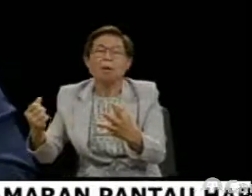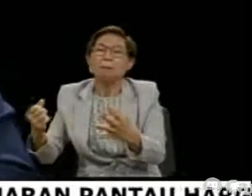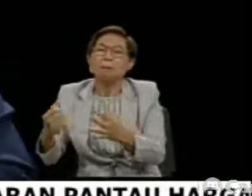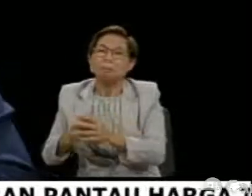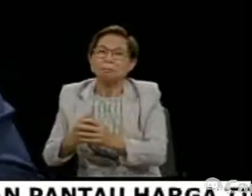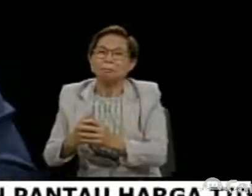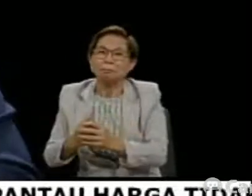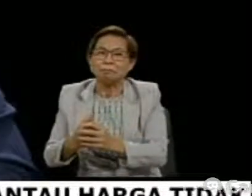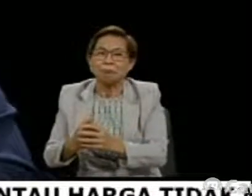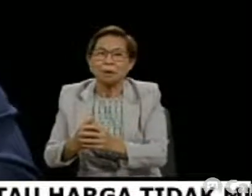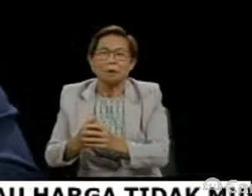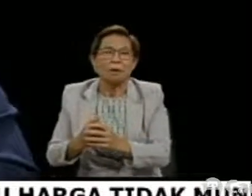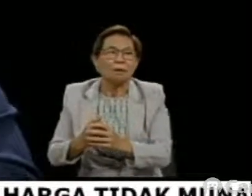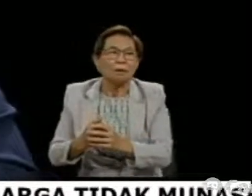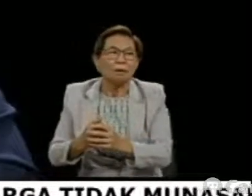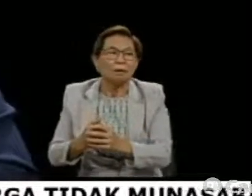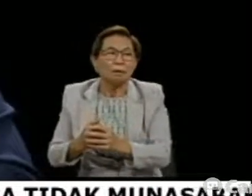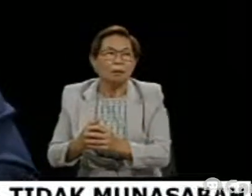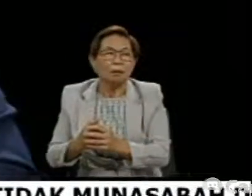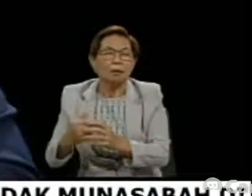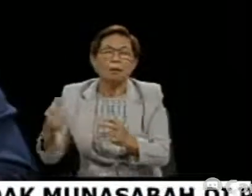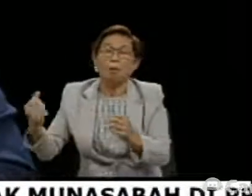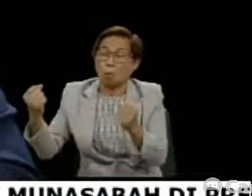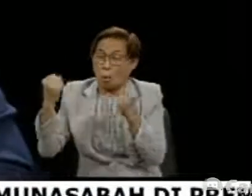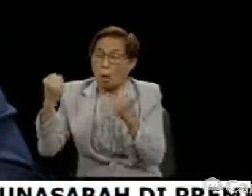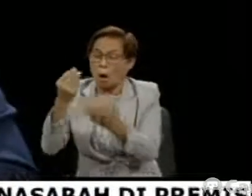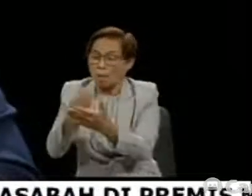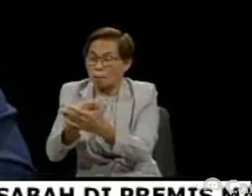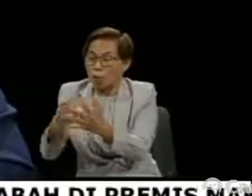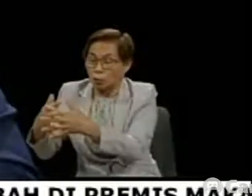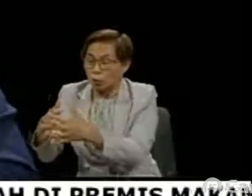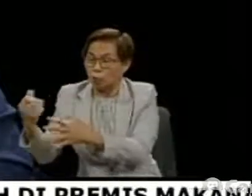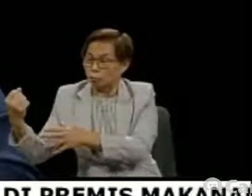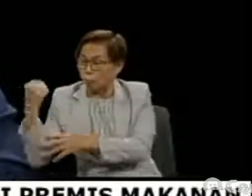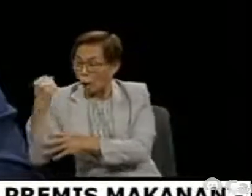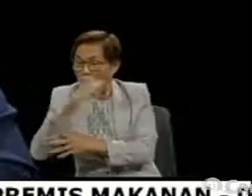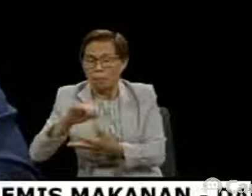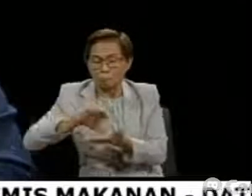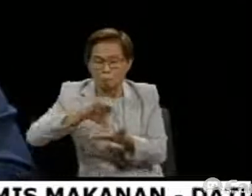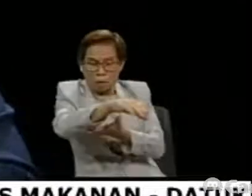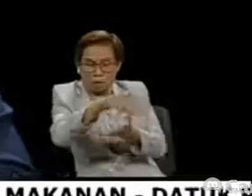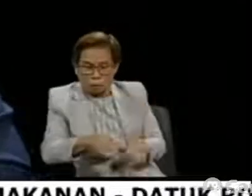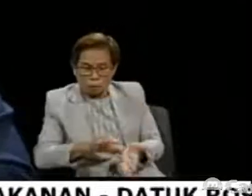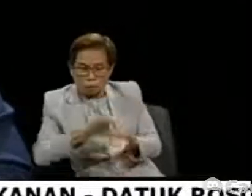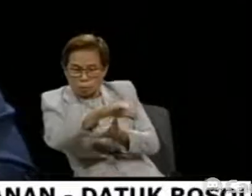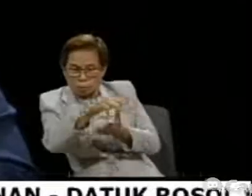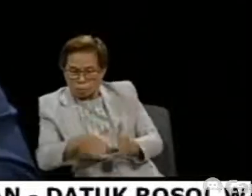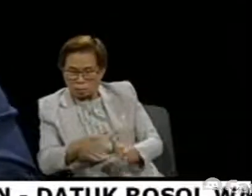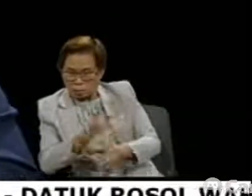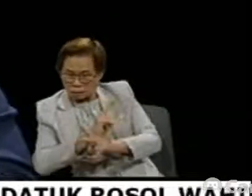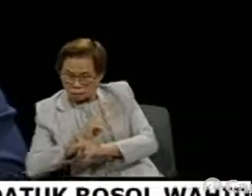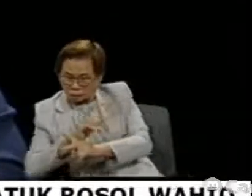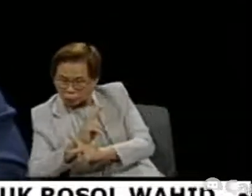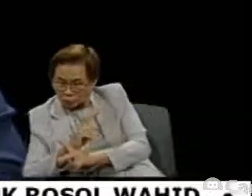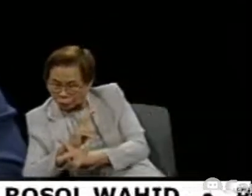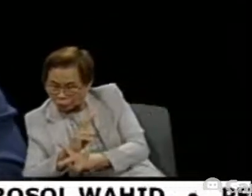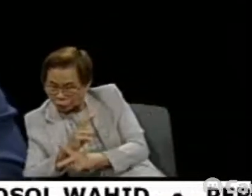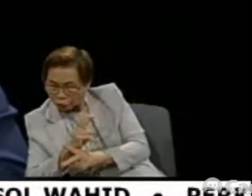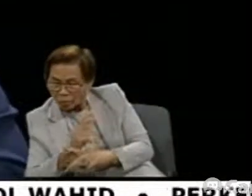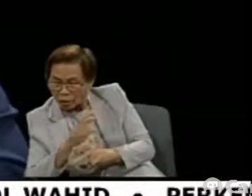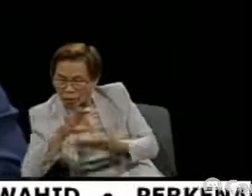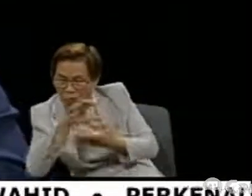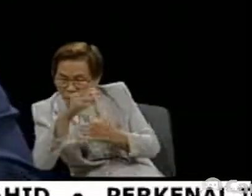ke mata uang Ghazali dan kit logo juga knocked penuh berbakti hati dari segi